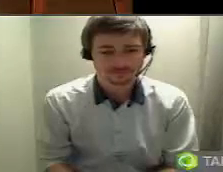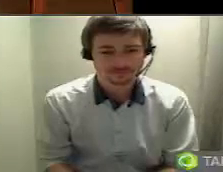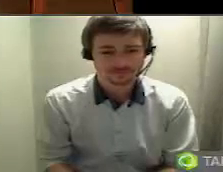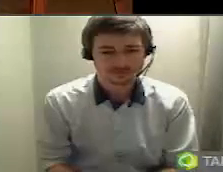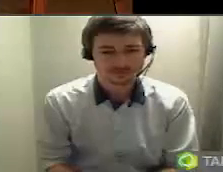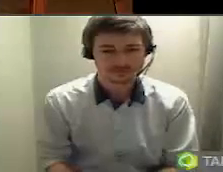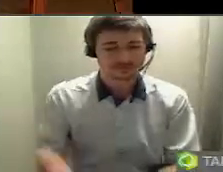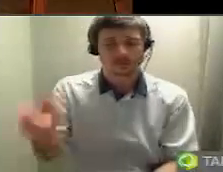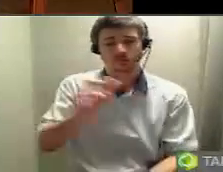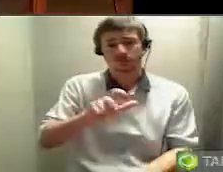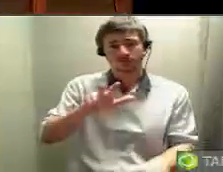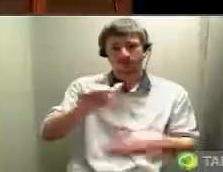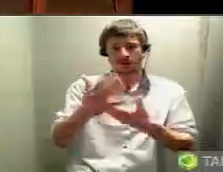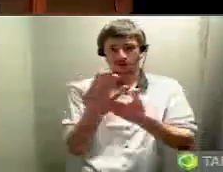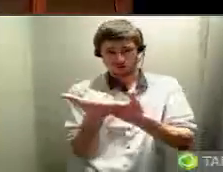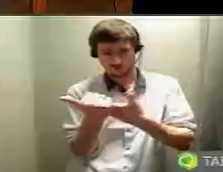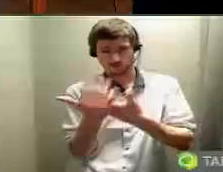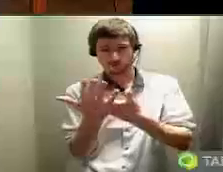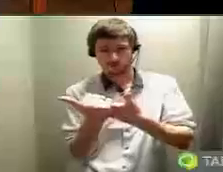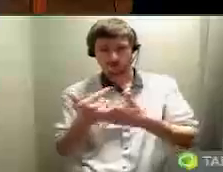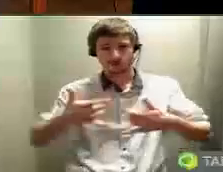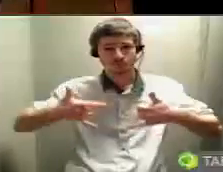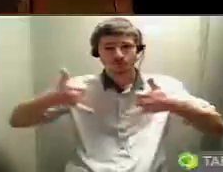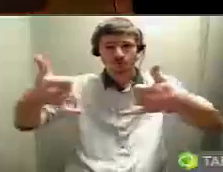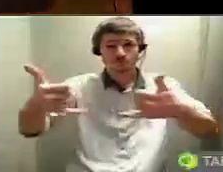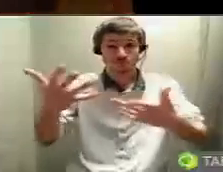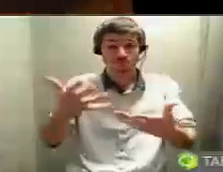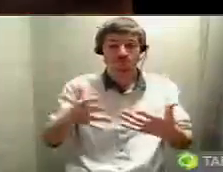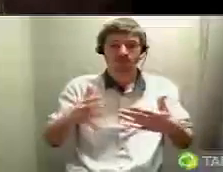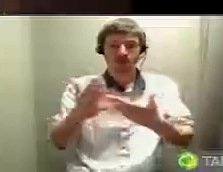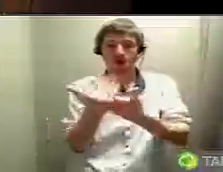L'enveloppe de ces trophées. Alors, Léa va de la nous amener SEJ. la petite enveloppe.